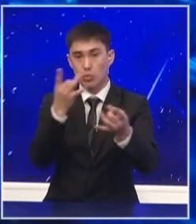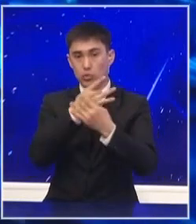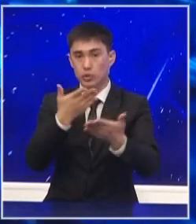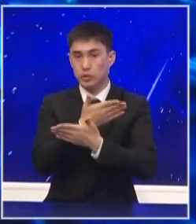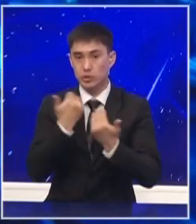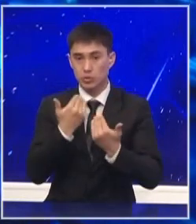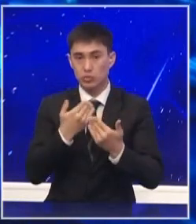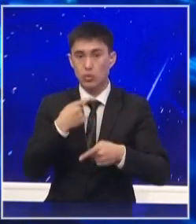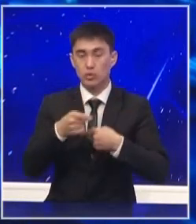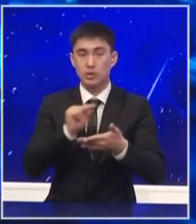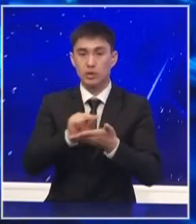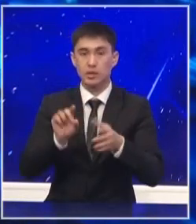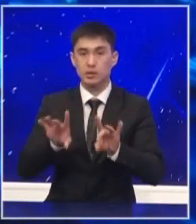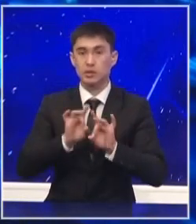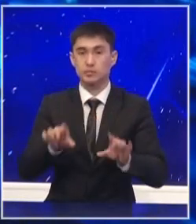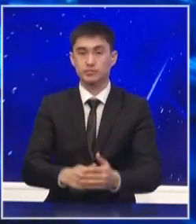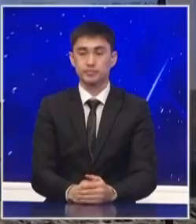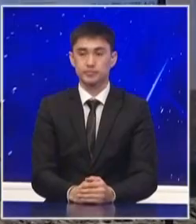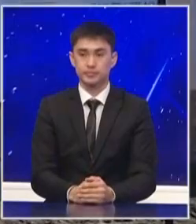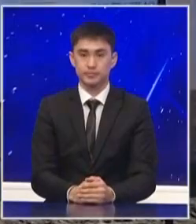жоқтығы, толығырақ тілші материалында.